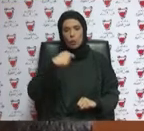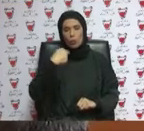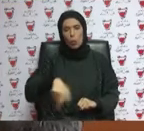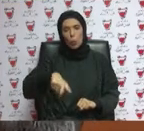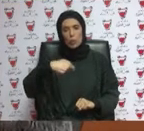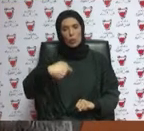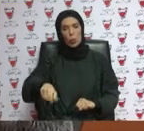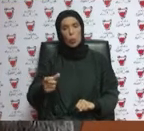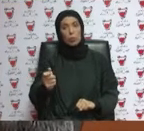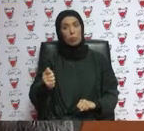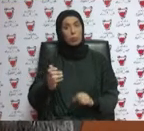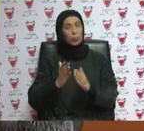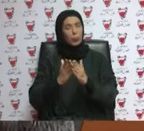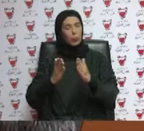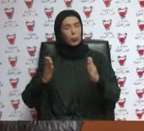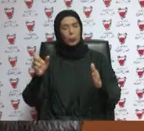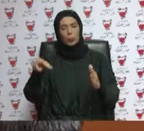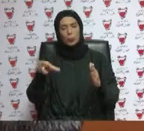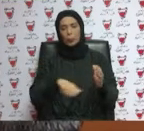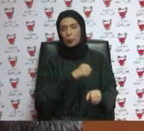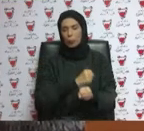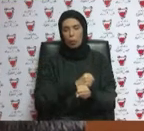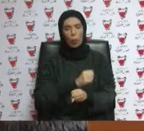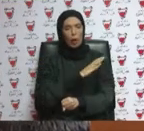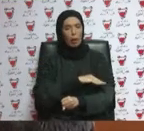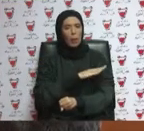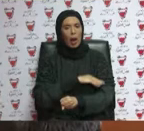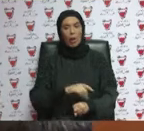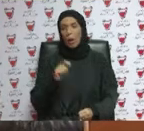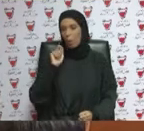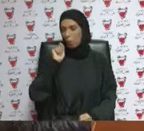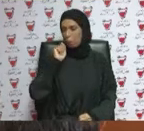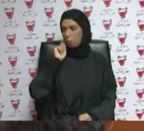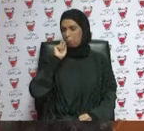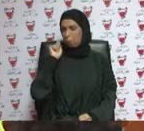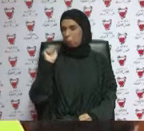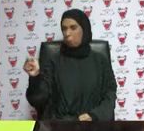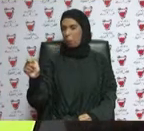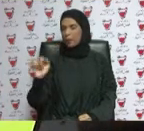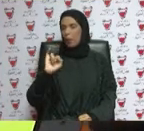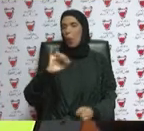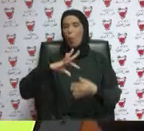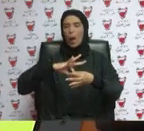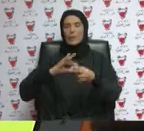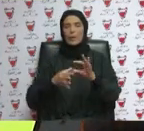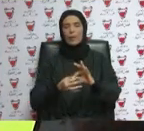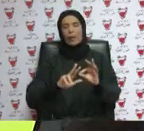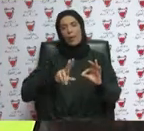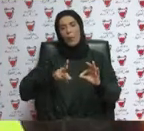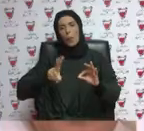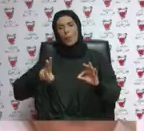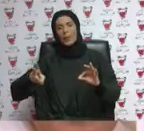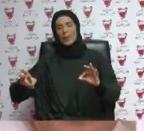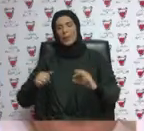لا العمال، لرجال الأعمال، إلى المؤسسات، حتى